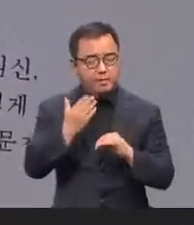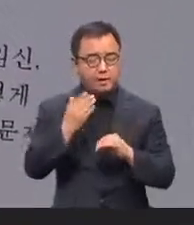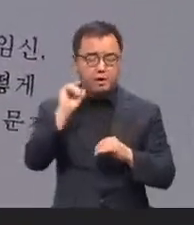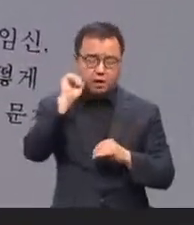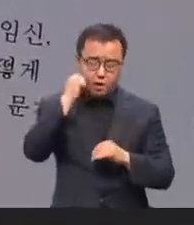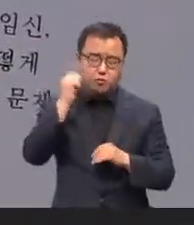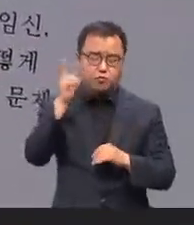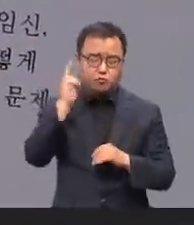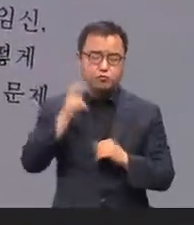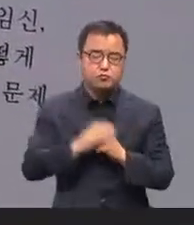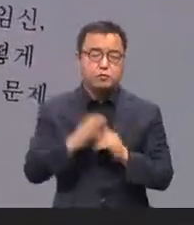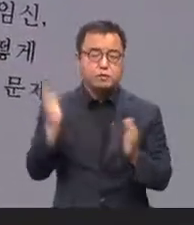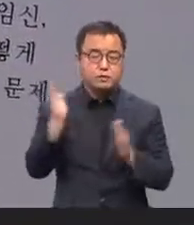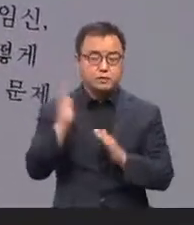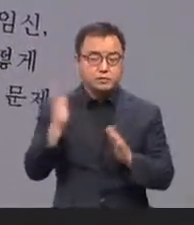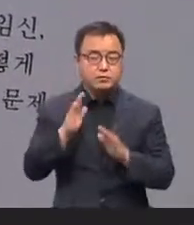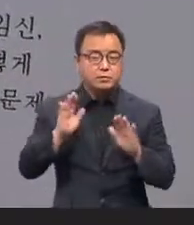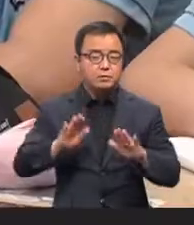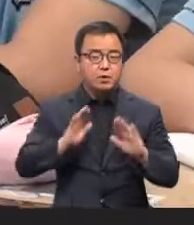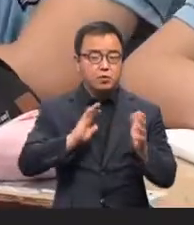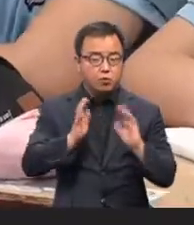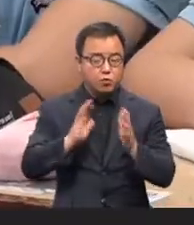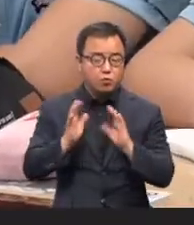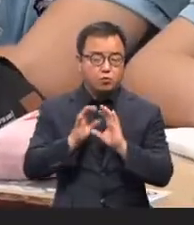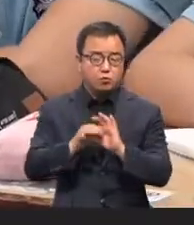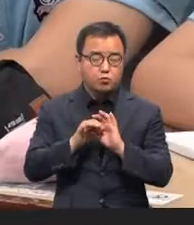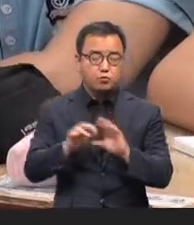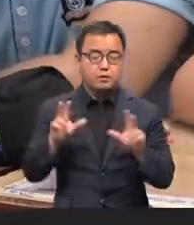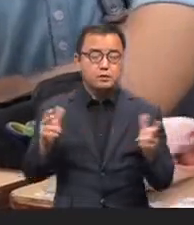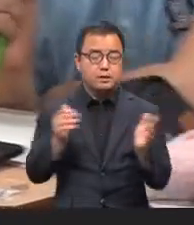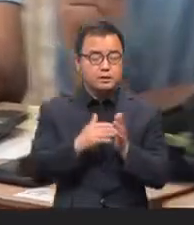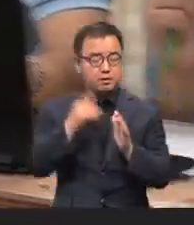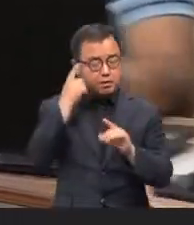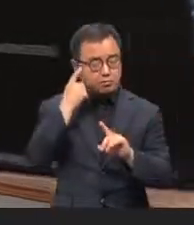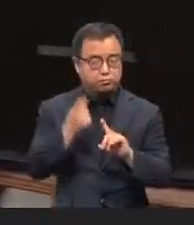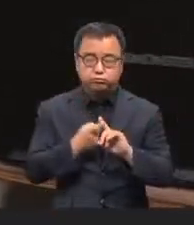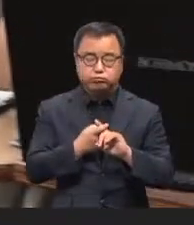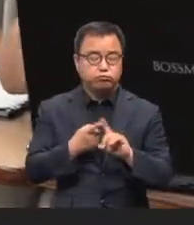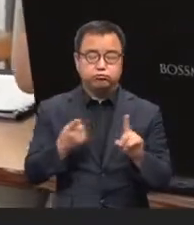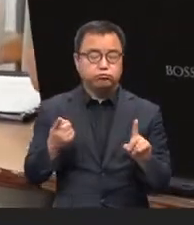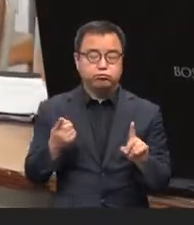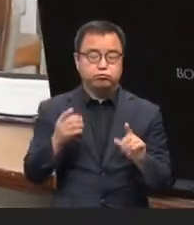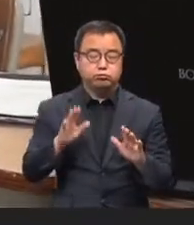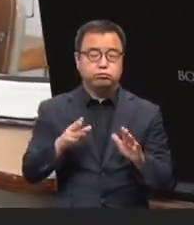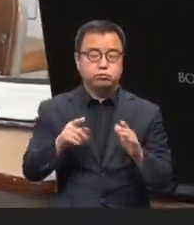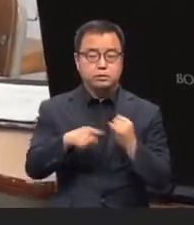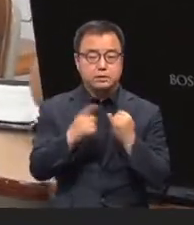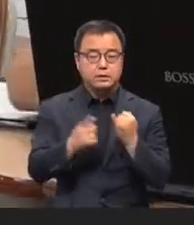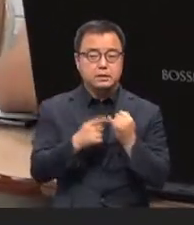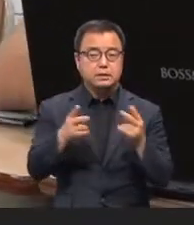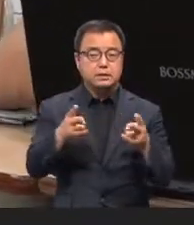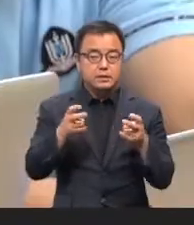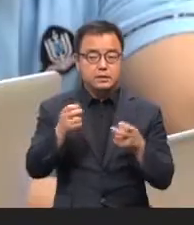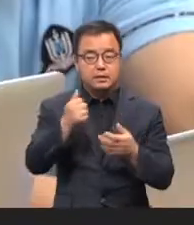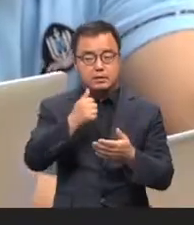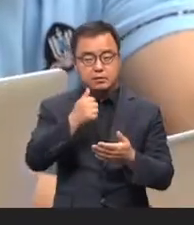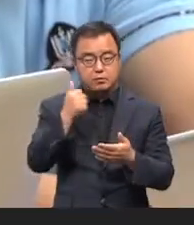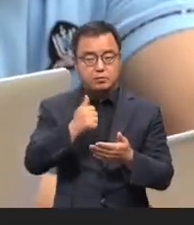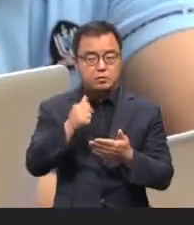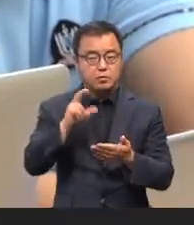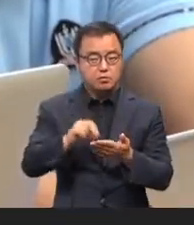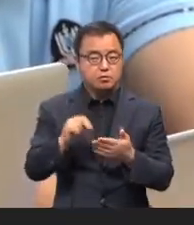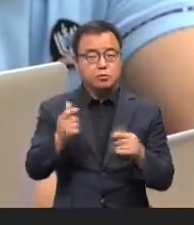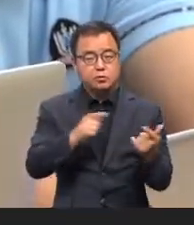보이는데요. 학생들은 이번 토론을 통해 그동안 무관심하게 여겨왔던 낙태 문제에 대해 다양한 의견을